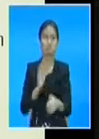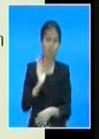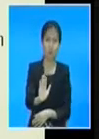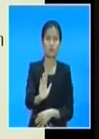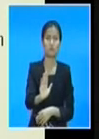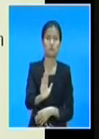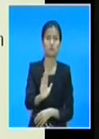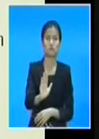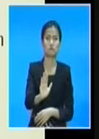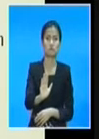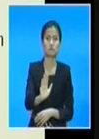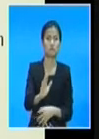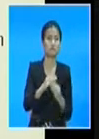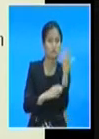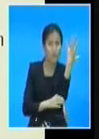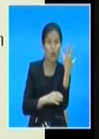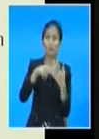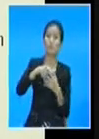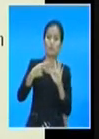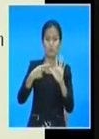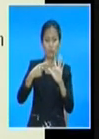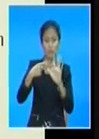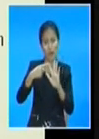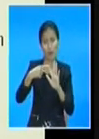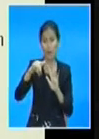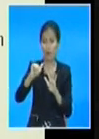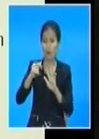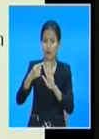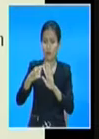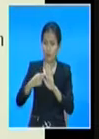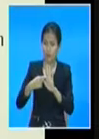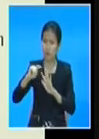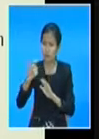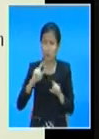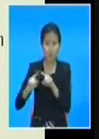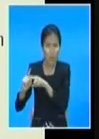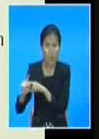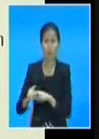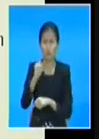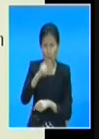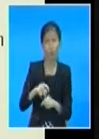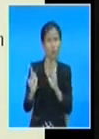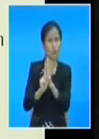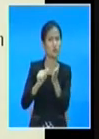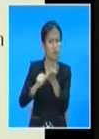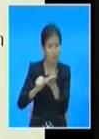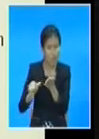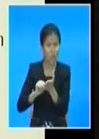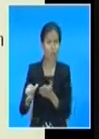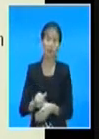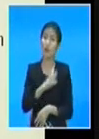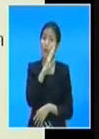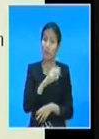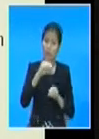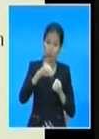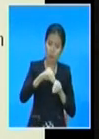ะฮะต้นพยุงท่านต้องแก้กฎระเบียบอันนี้เนี่ยให้สะดวกในการที่เขาปลูกแล้